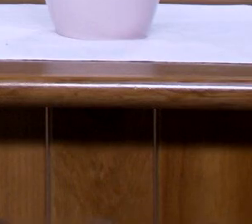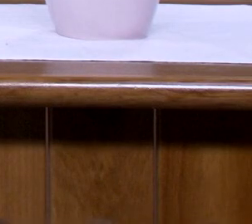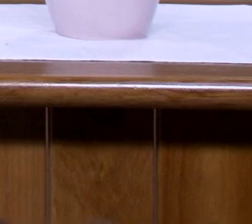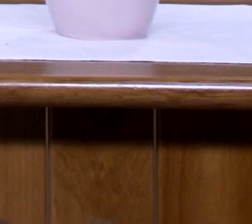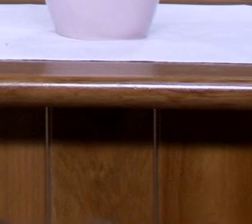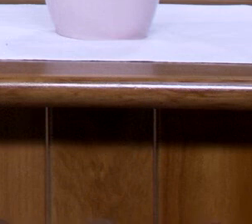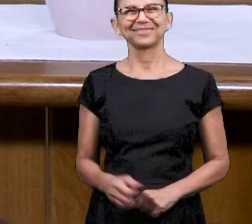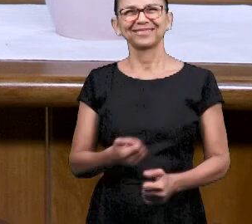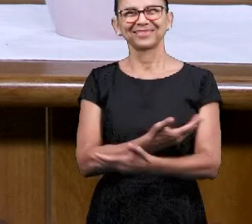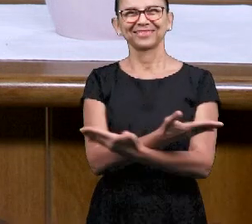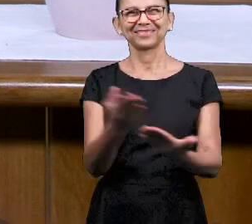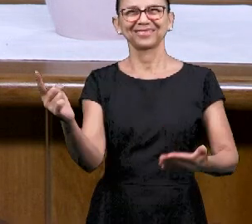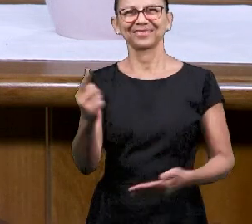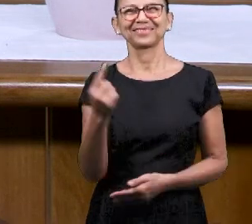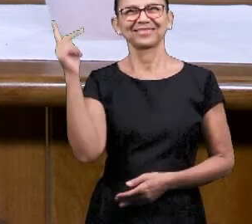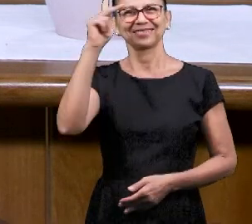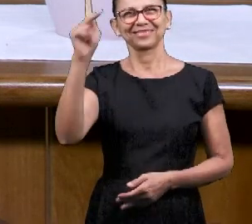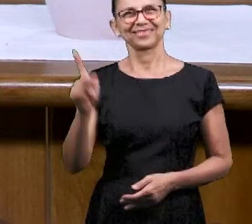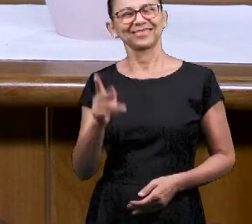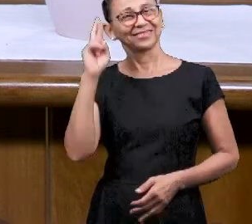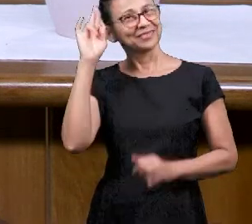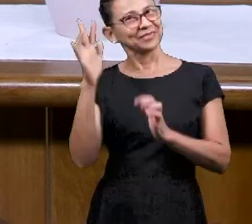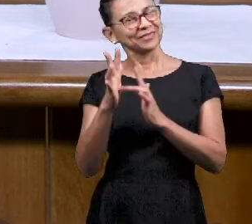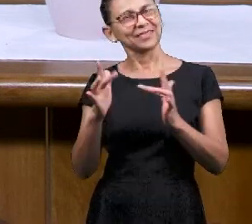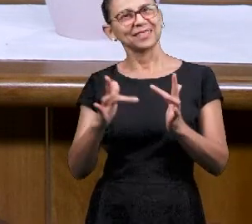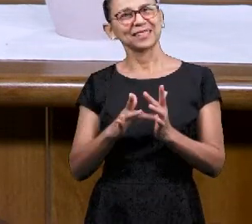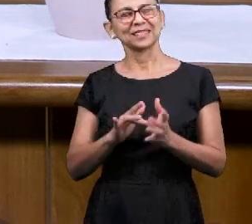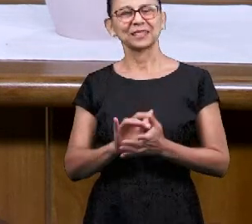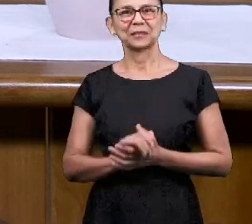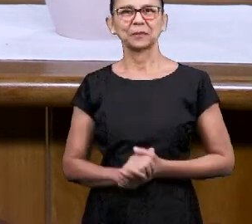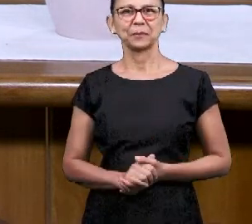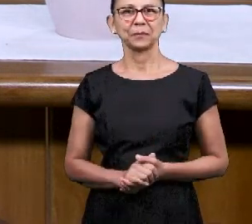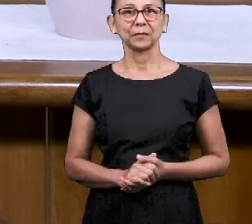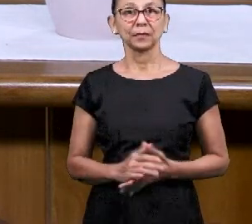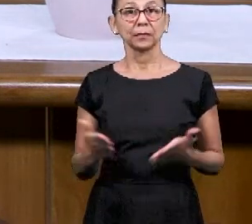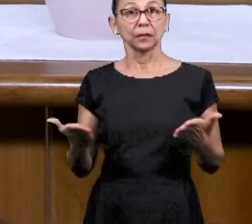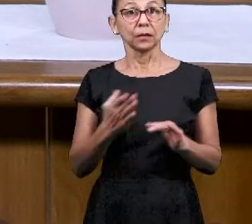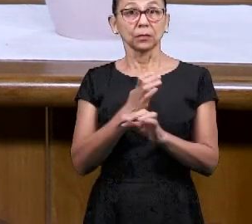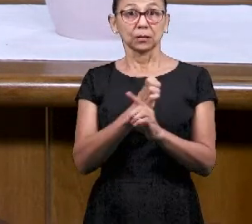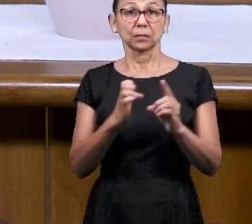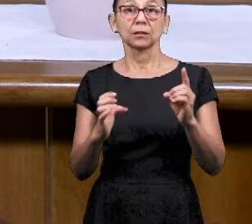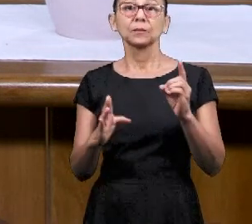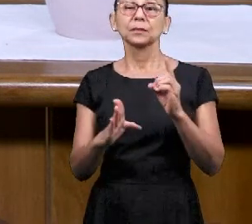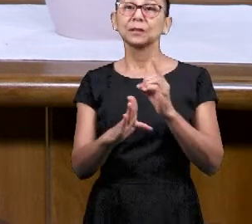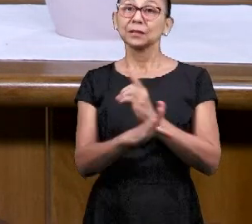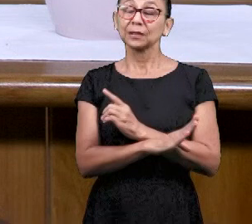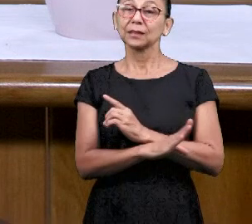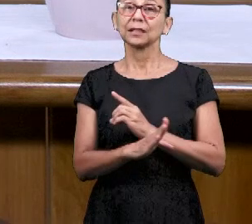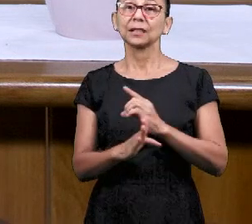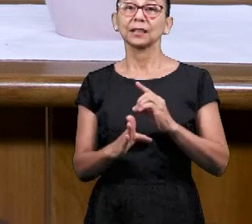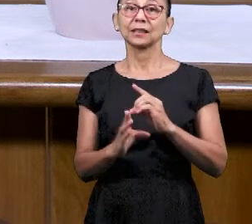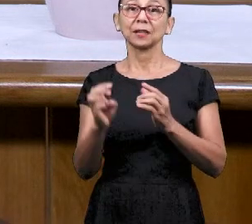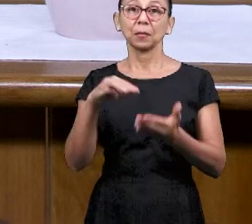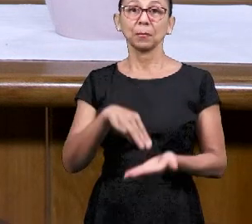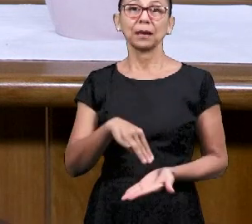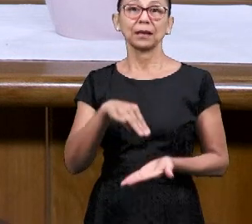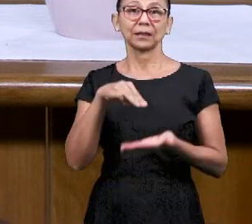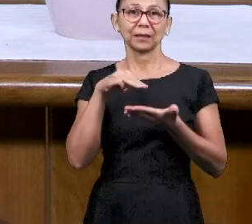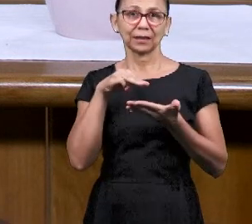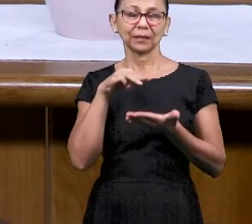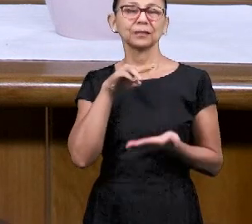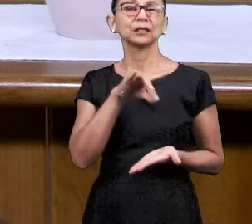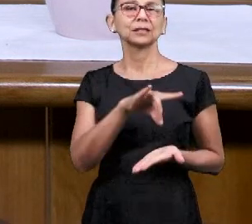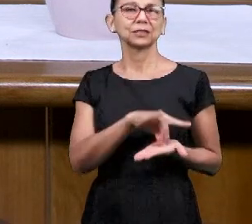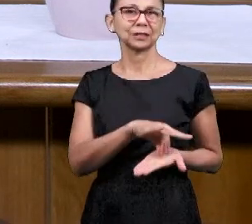Je salue à tous dans la paix du Seigneur Jésus. Celle-ci, c'est l'école biblique dominicale de l'Église chrétienne Maranatha.